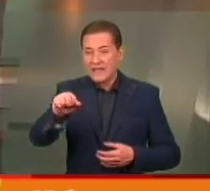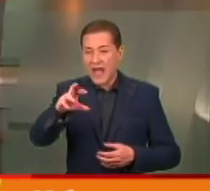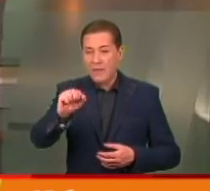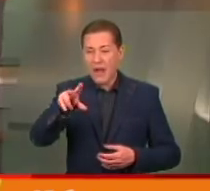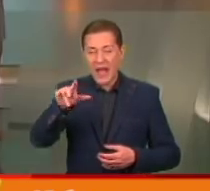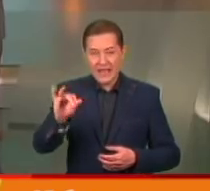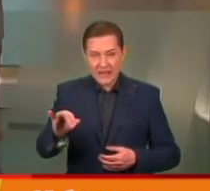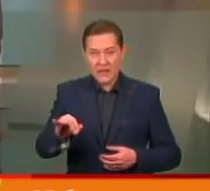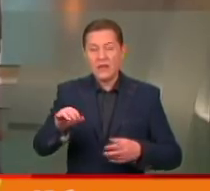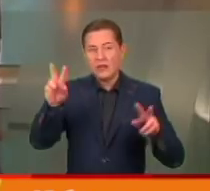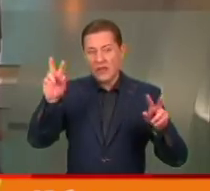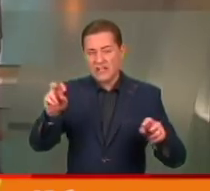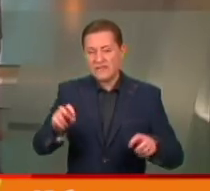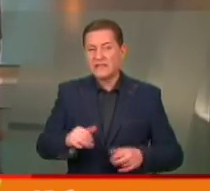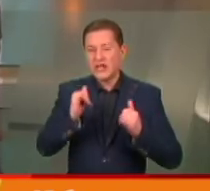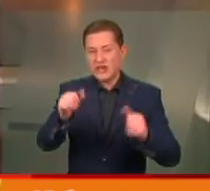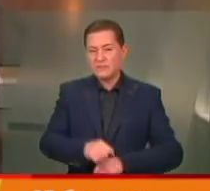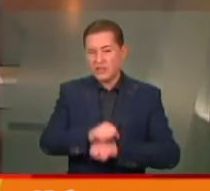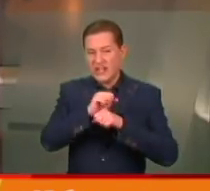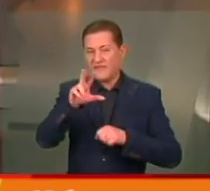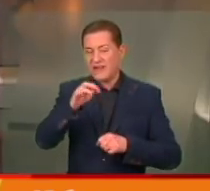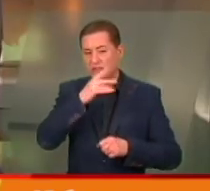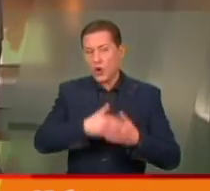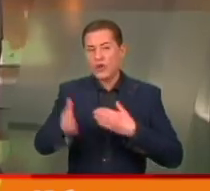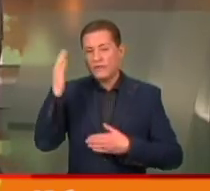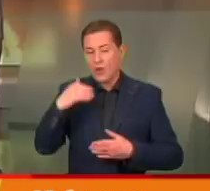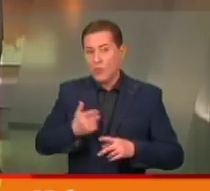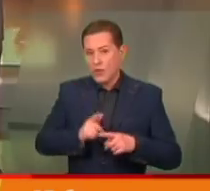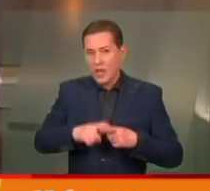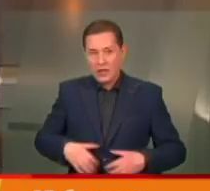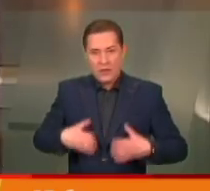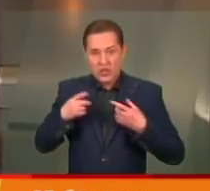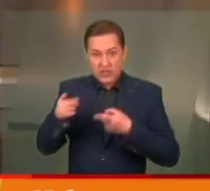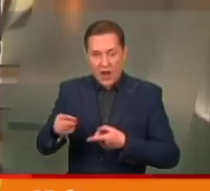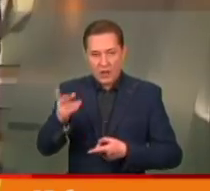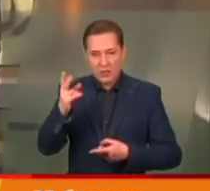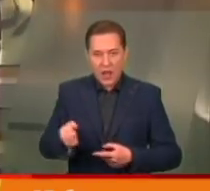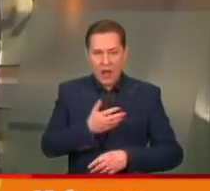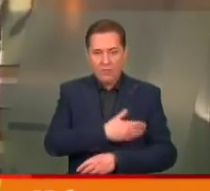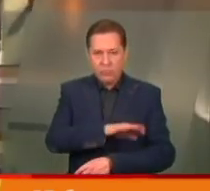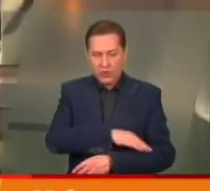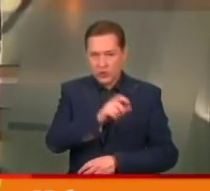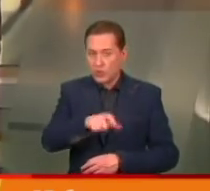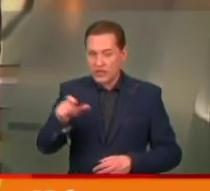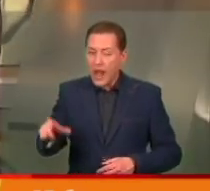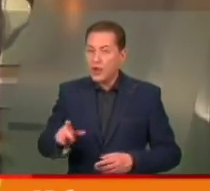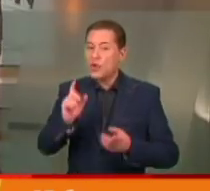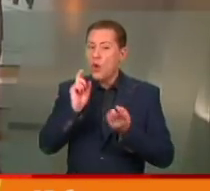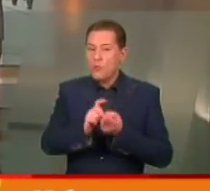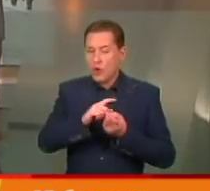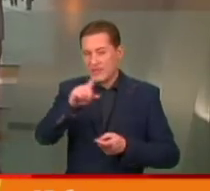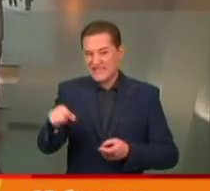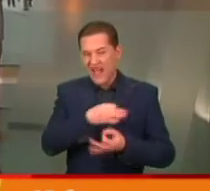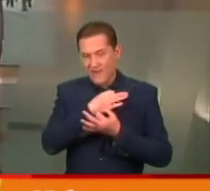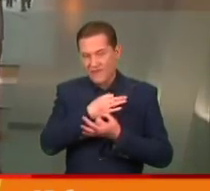честь повстанців, що 300 років тому наводили жаху на польську шляхту правобережної України, боролися за